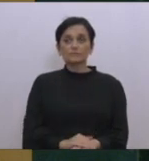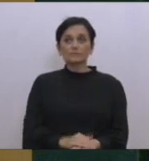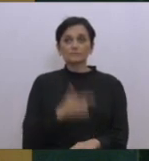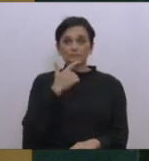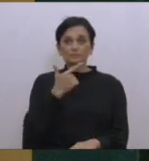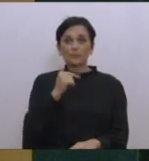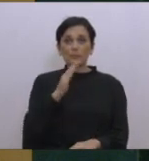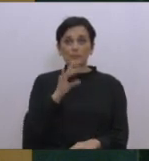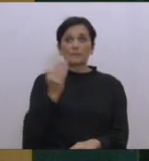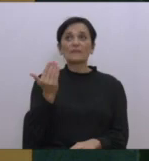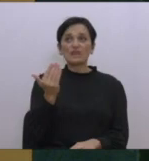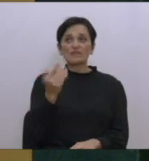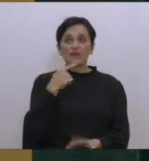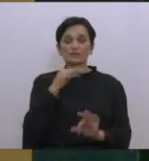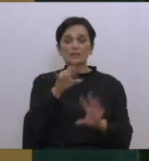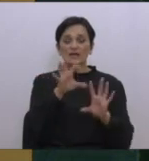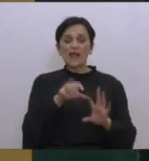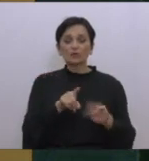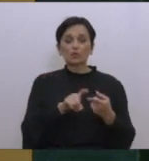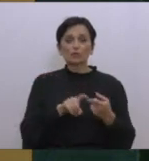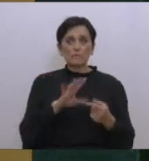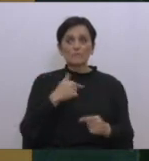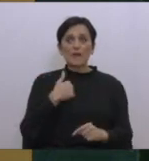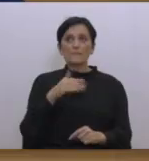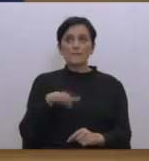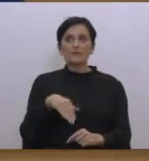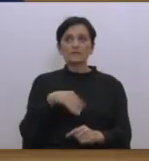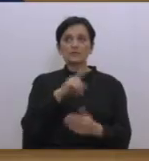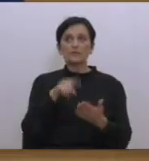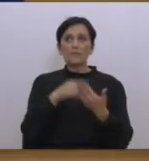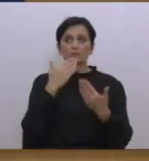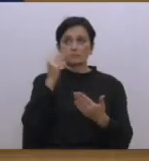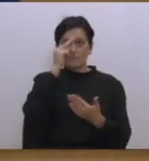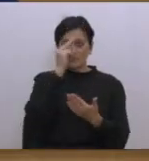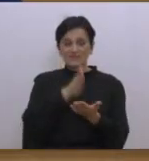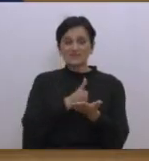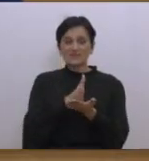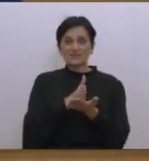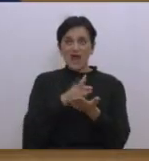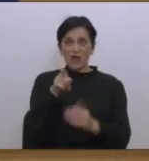ბატონო გივი, თქვენ კი მეთქვით, რომ ეს არ ეხება ამ კანონს, მაგრამ მე მაინც უნდა ვიკითხო. სტაჟორის